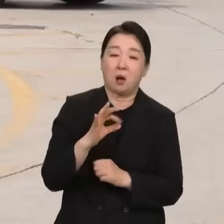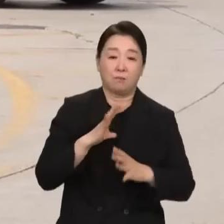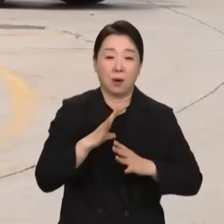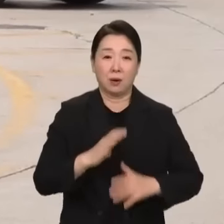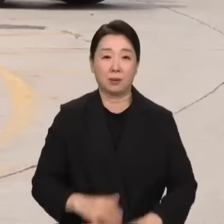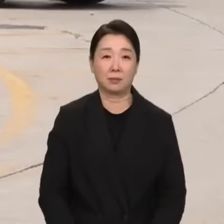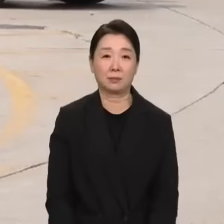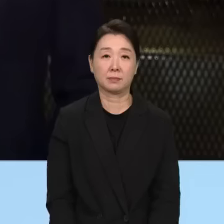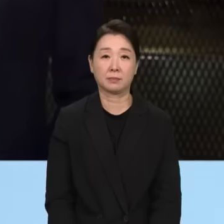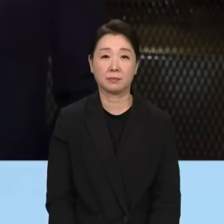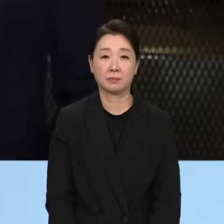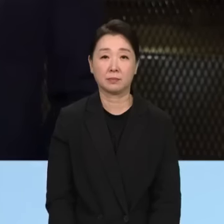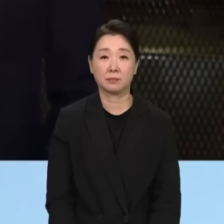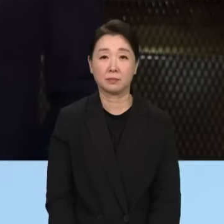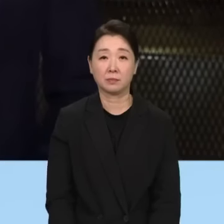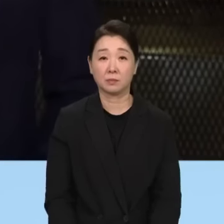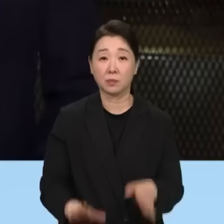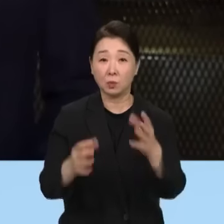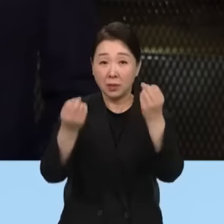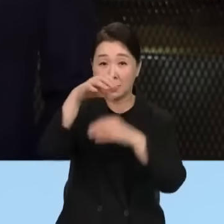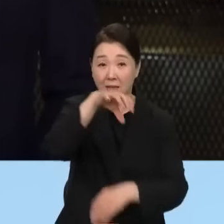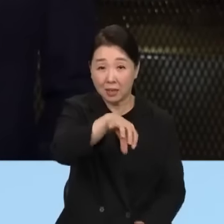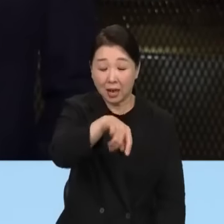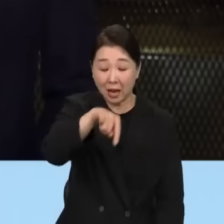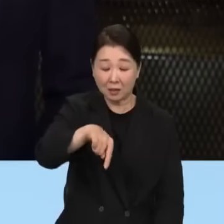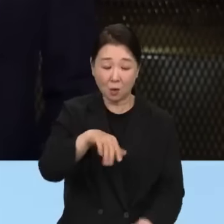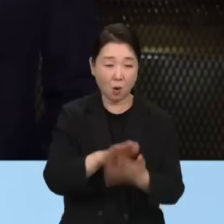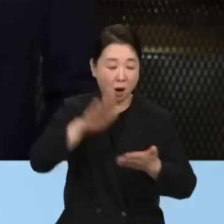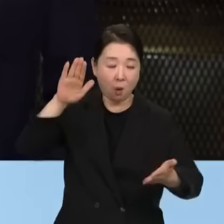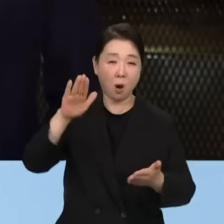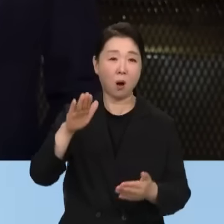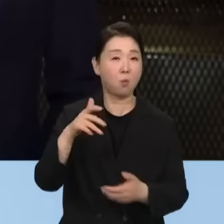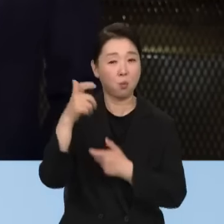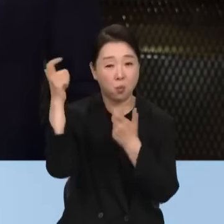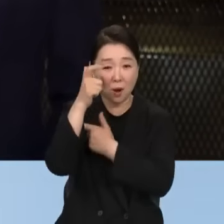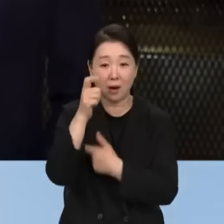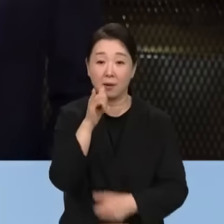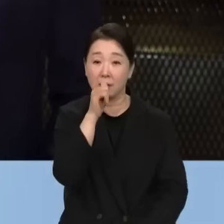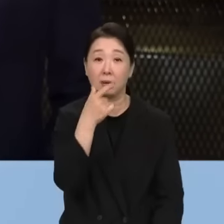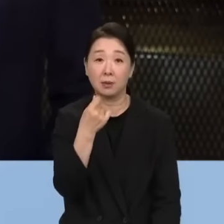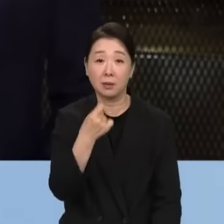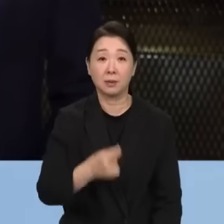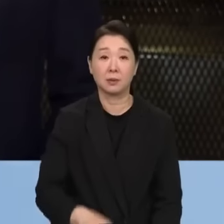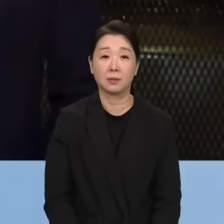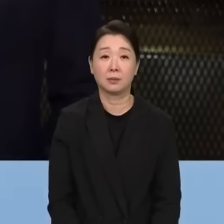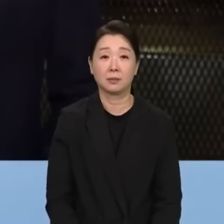느껴집니다. 네, 그래도 오늘 행사장 안의 열기 대단해 보이던데요.